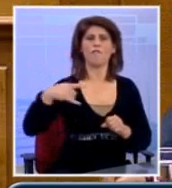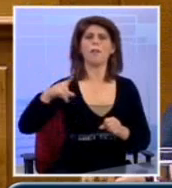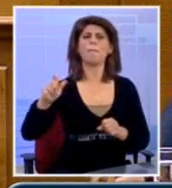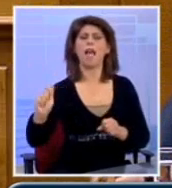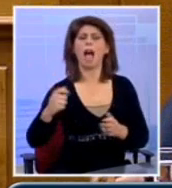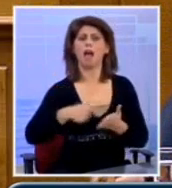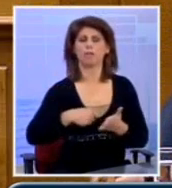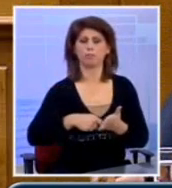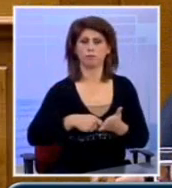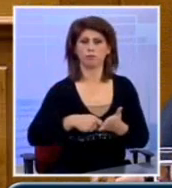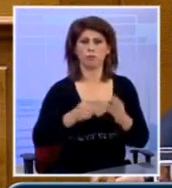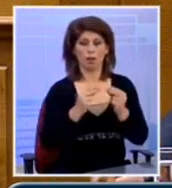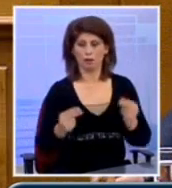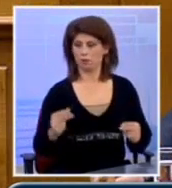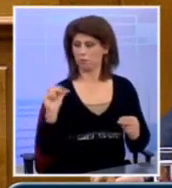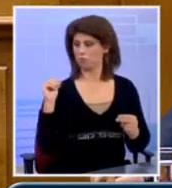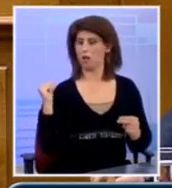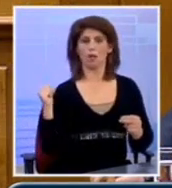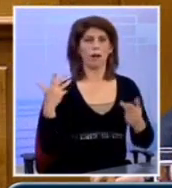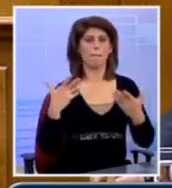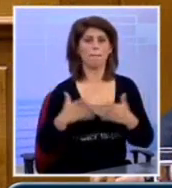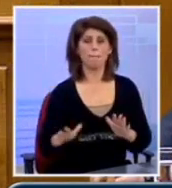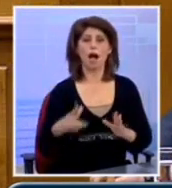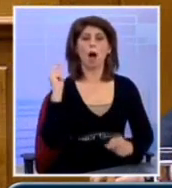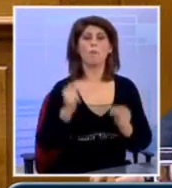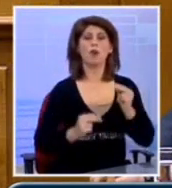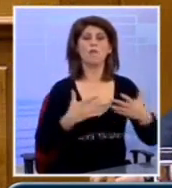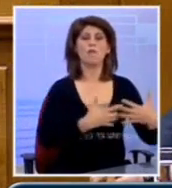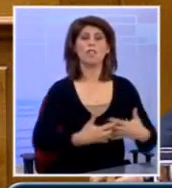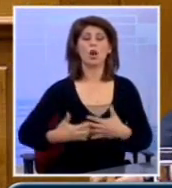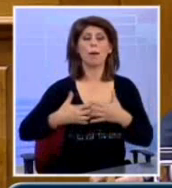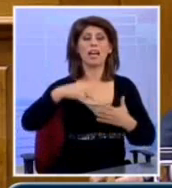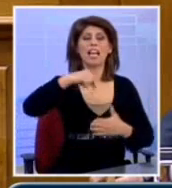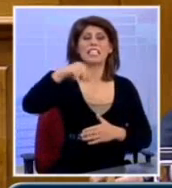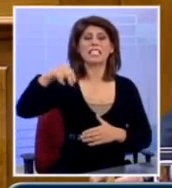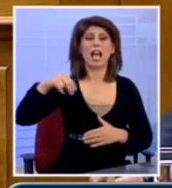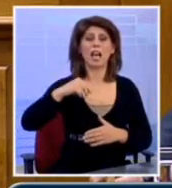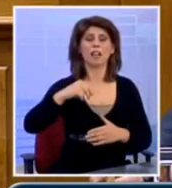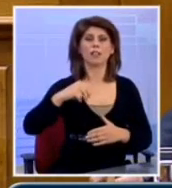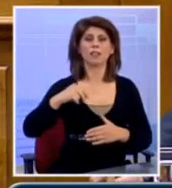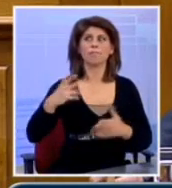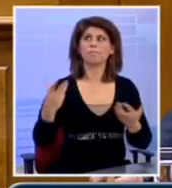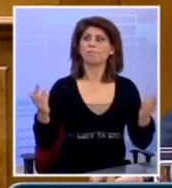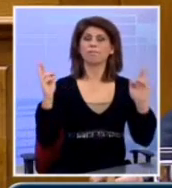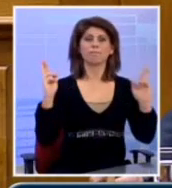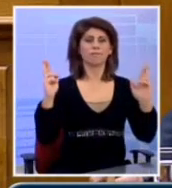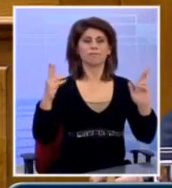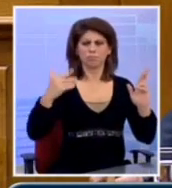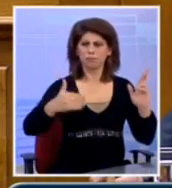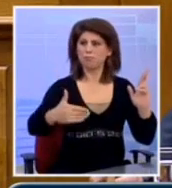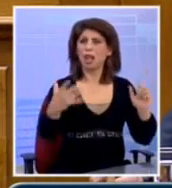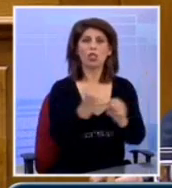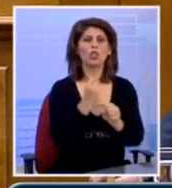Η λύση που δώσαμε προχθές στο πρόβλημα της βιομηχανίας ζάχαρης, που έδωσε ελπίδα και προοπτική δουλειά σε